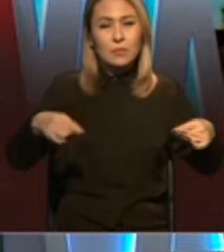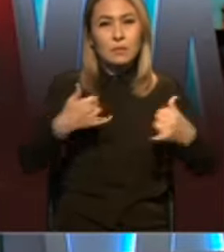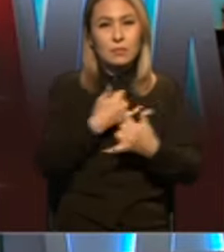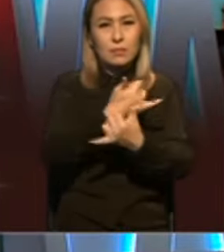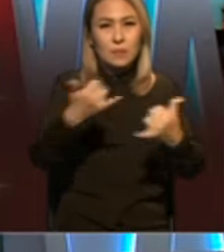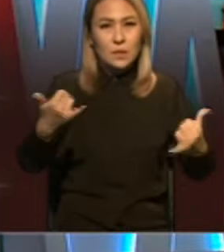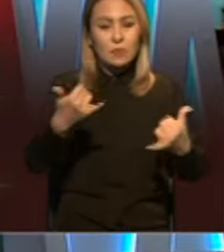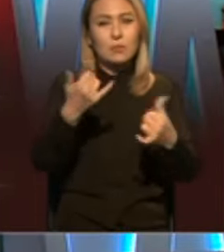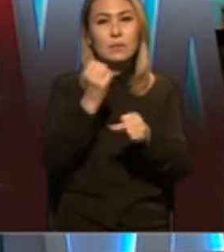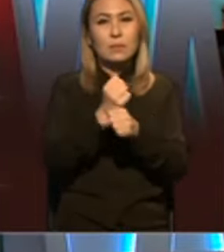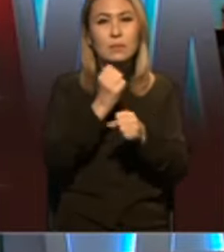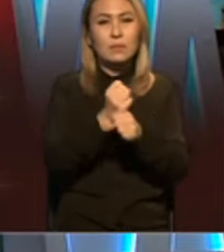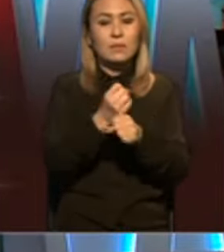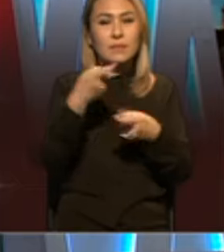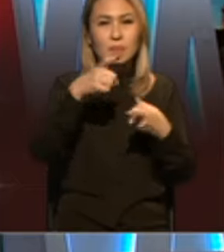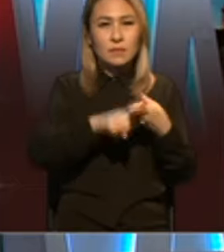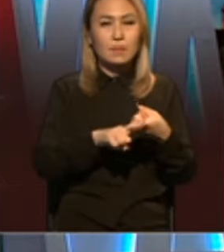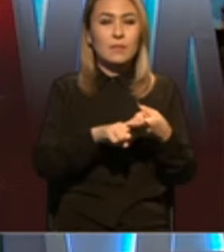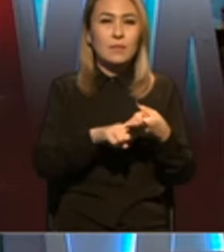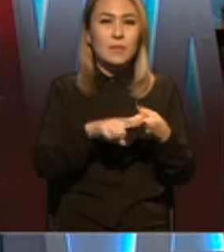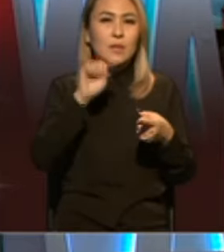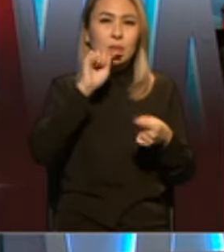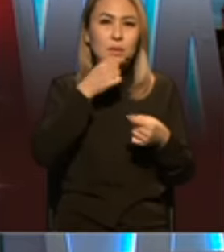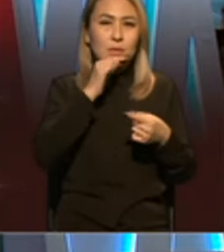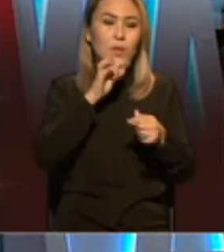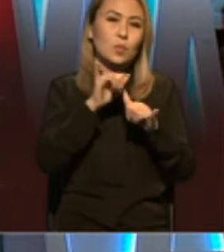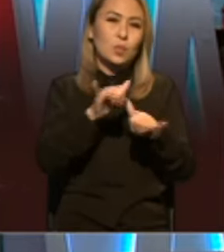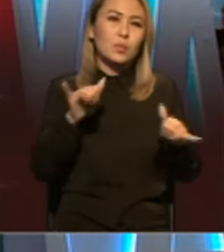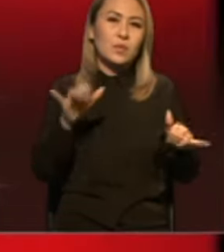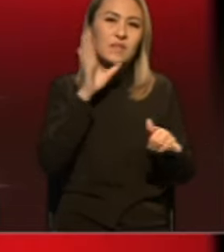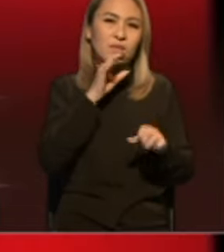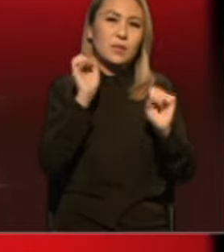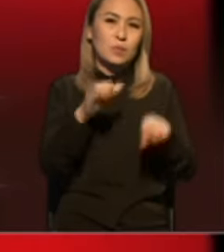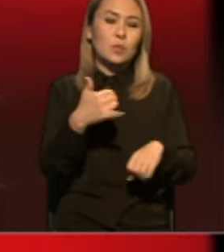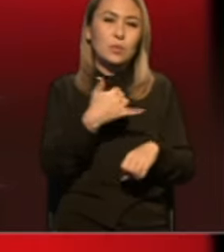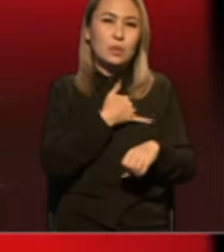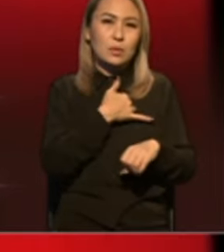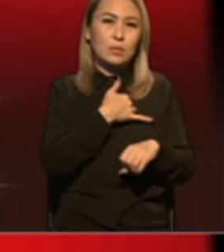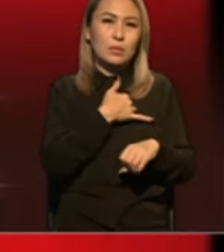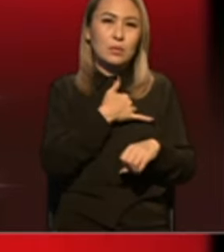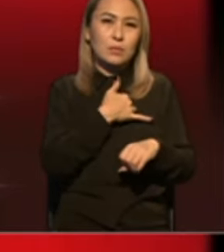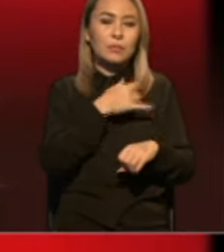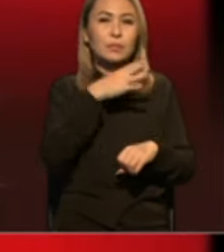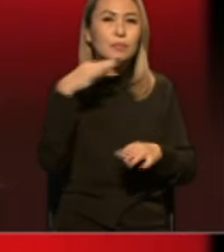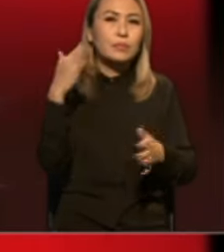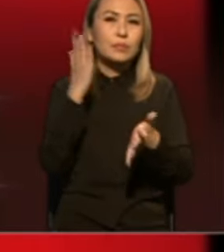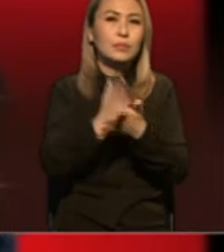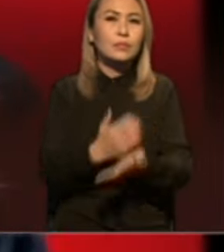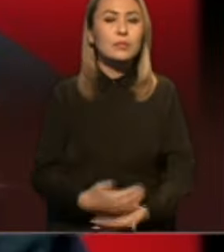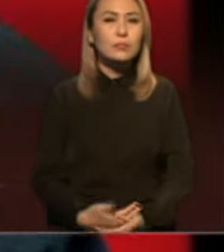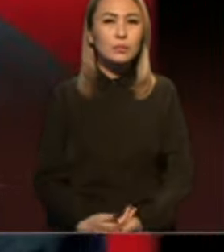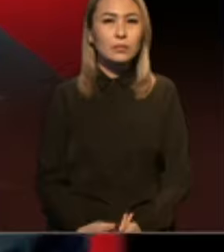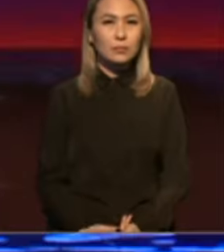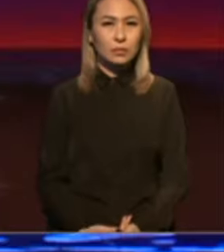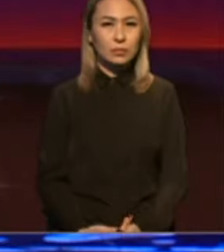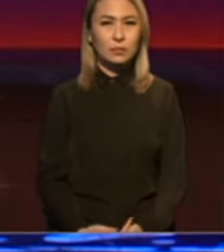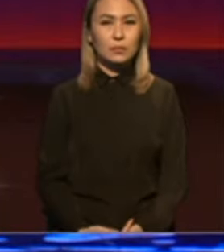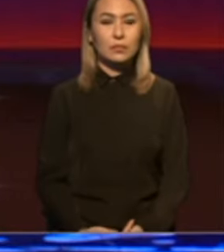жатқан салаларға экономиканы арттыруға мүмкіндік бізге өте көп болып отқанын көріп отырмыз.